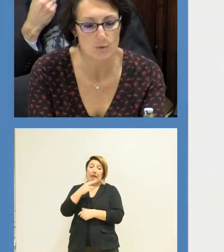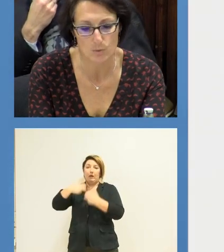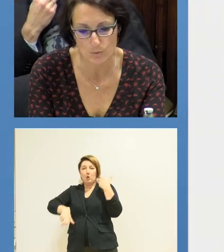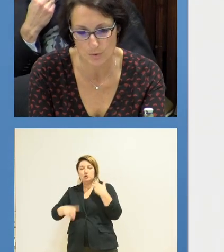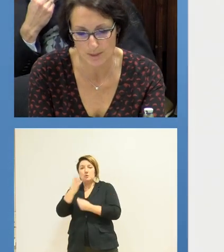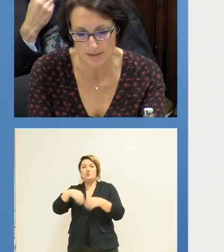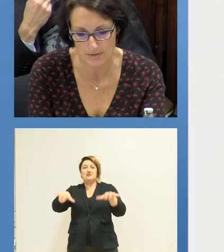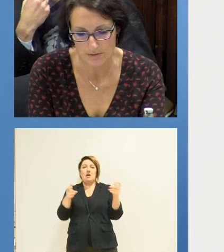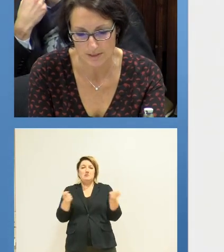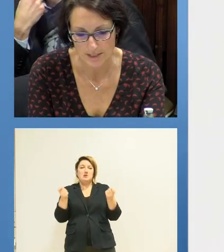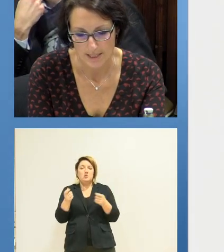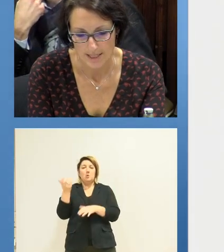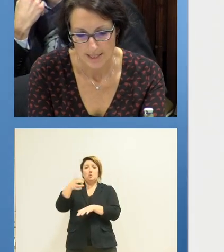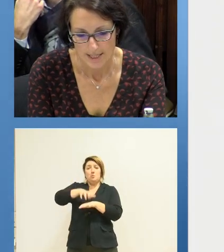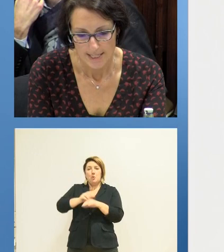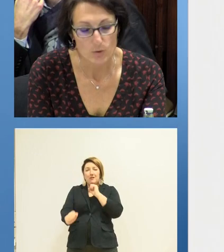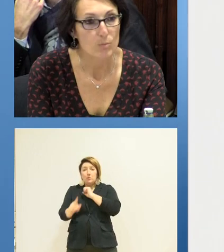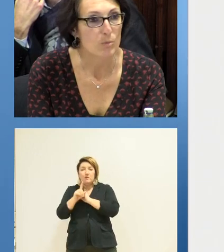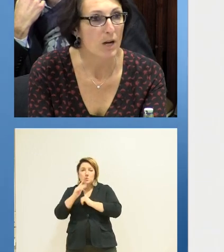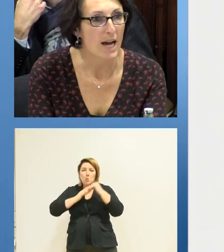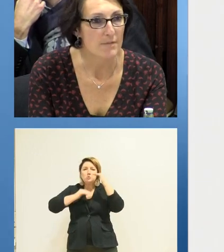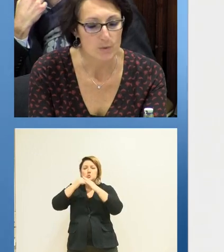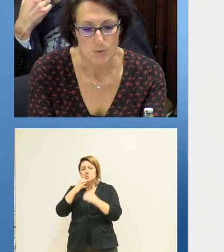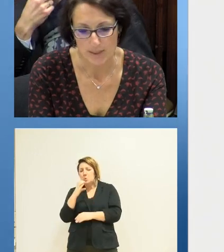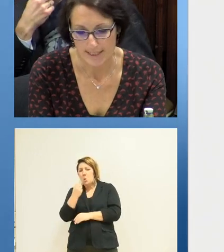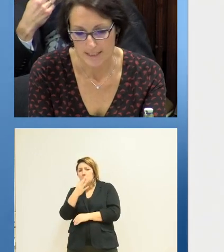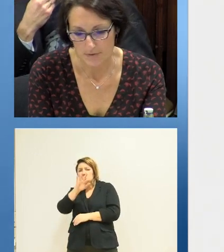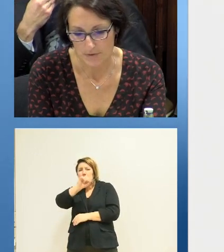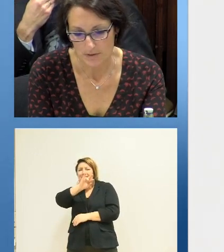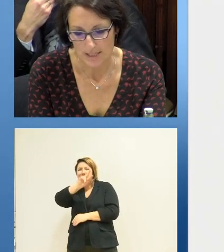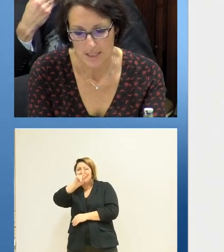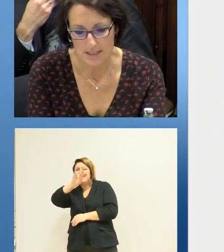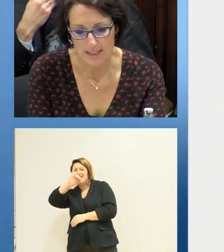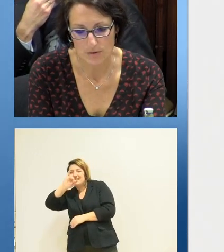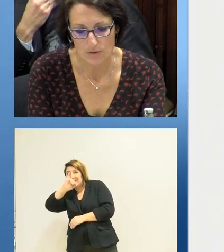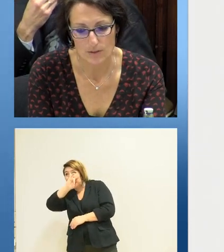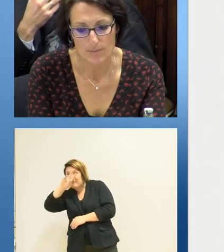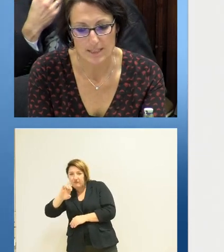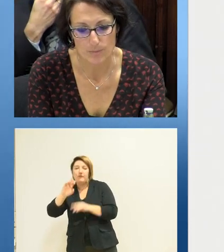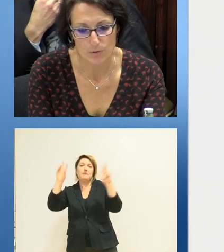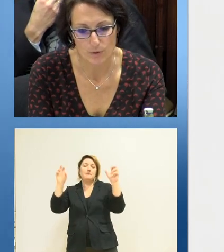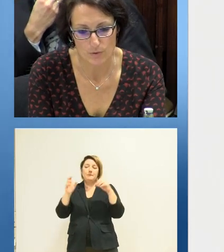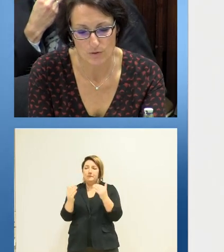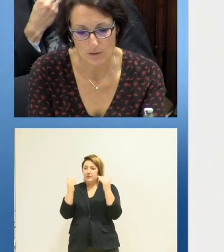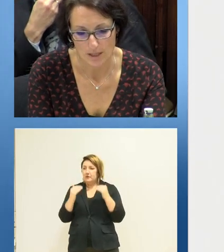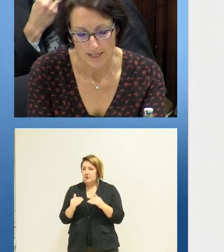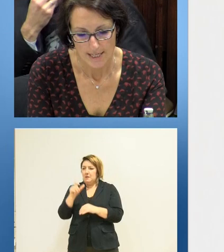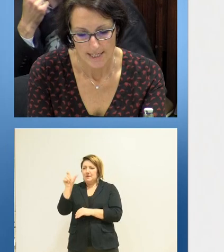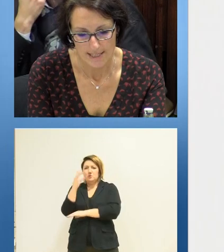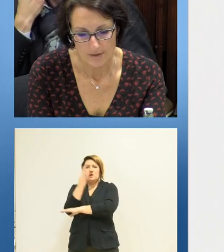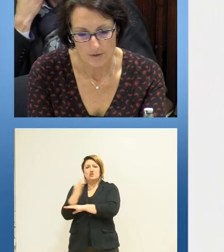innovation constructive et de membres à avis consultatif l'architecte des bâtiments de france